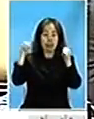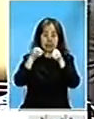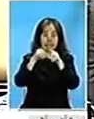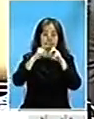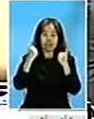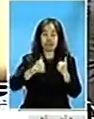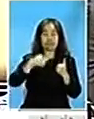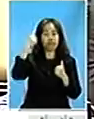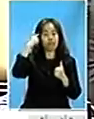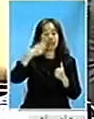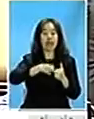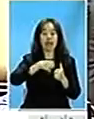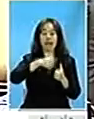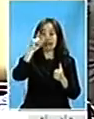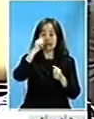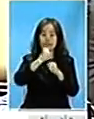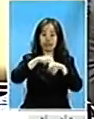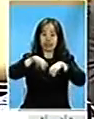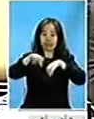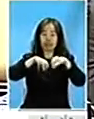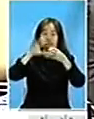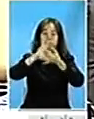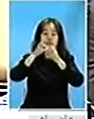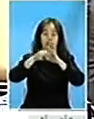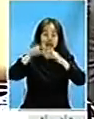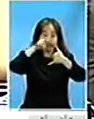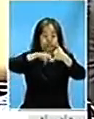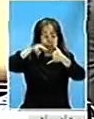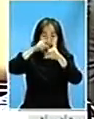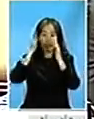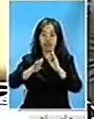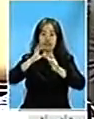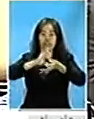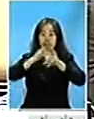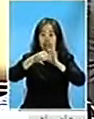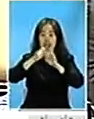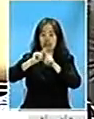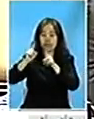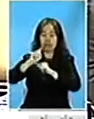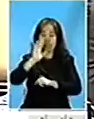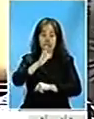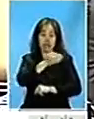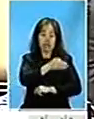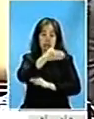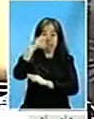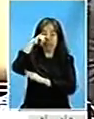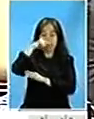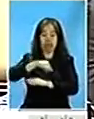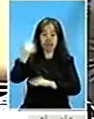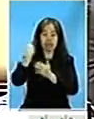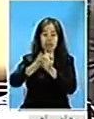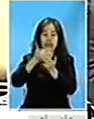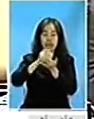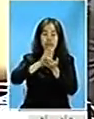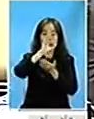นหลักการนะครับว่าการดำเนินการเพื่อที่จะดูแลให้วงการกีฬาของประเทศได้รับงบประมาณได้รับความเอาใจ